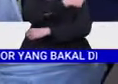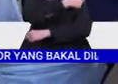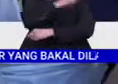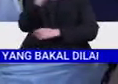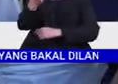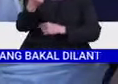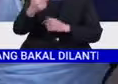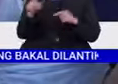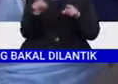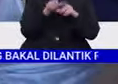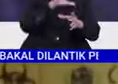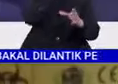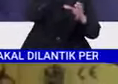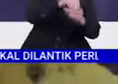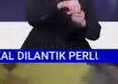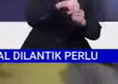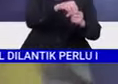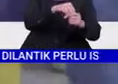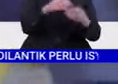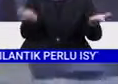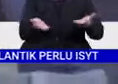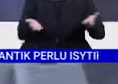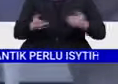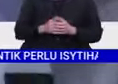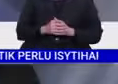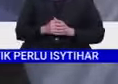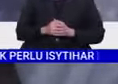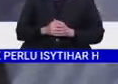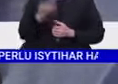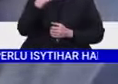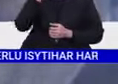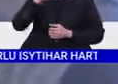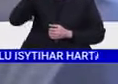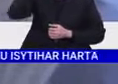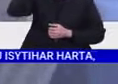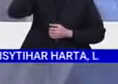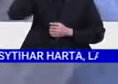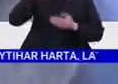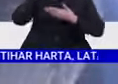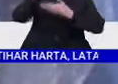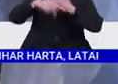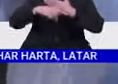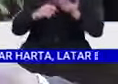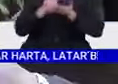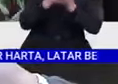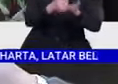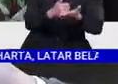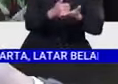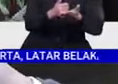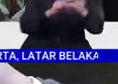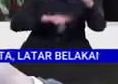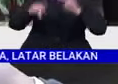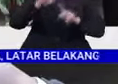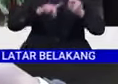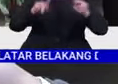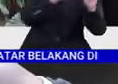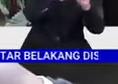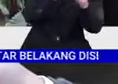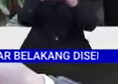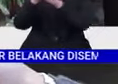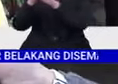Alhamdulillah programme membantulah membantu penduduk Kampung terutamanya